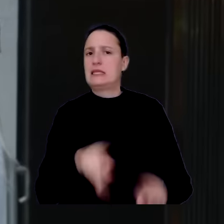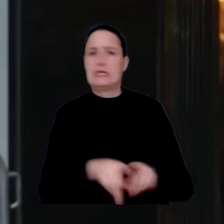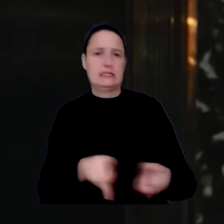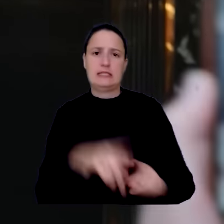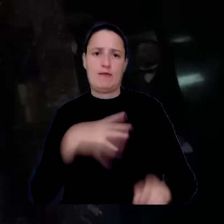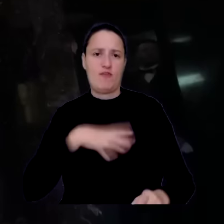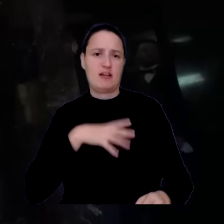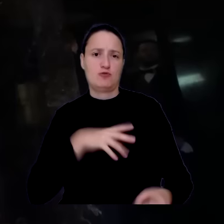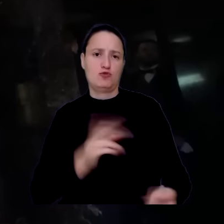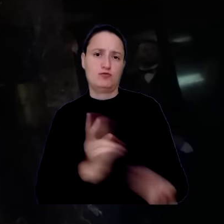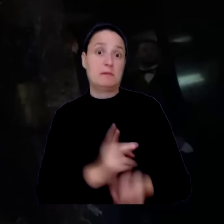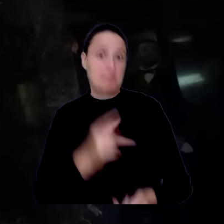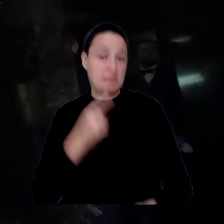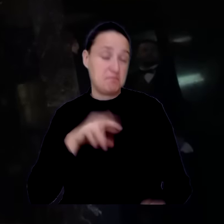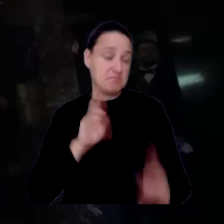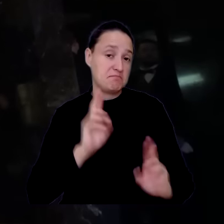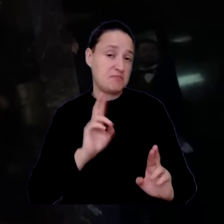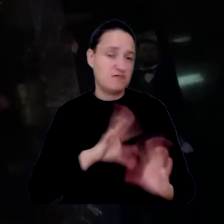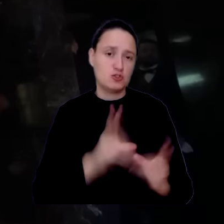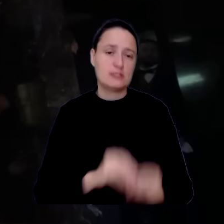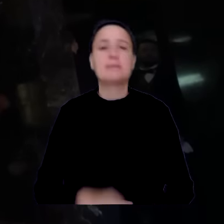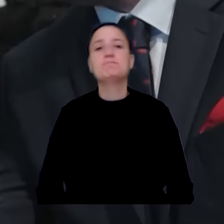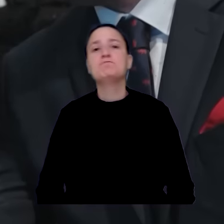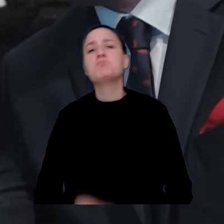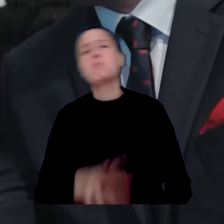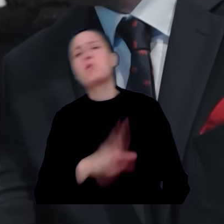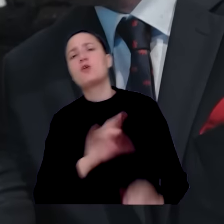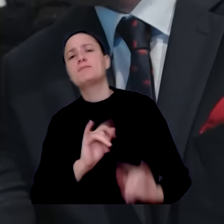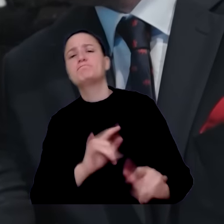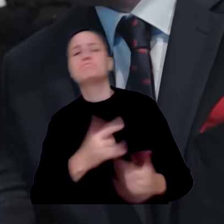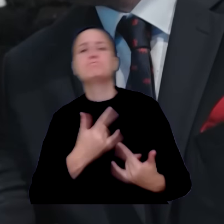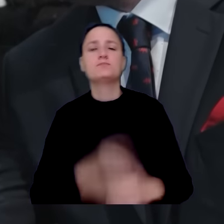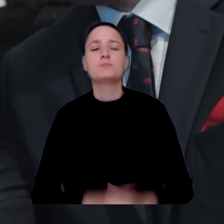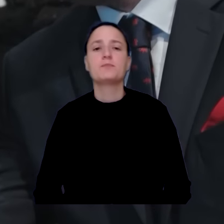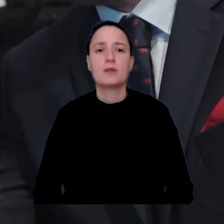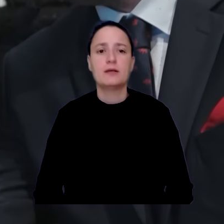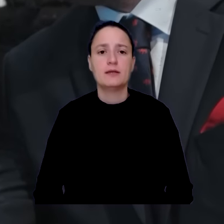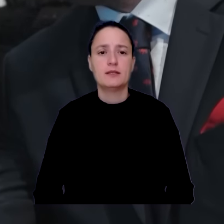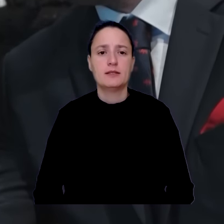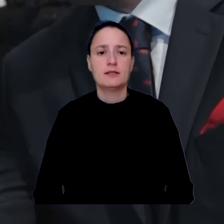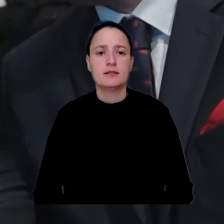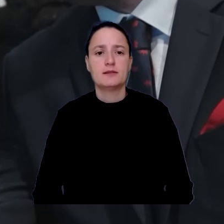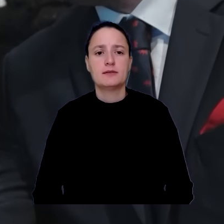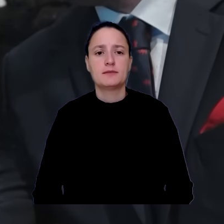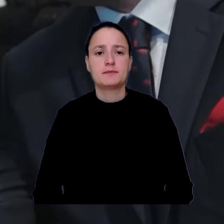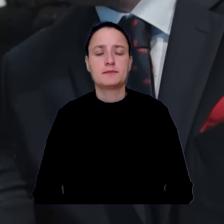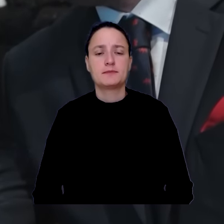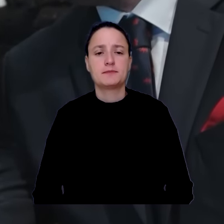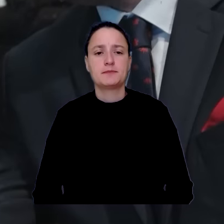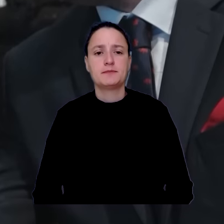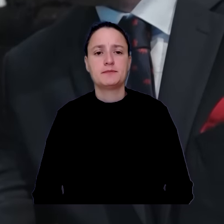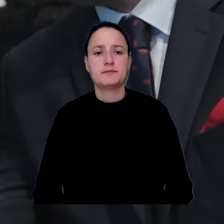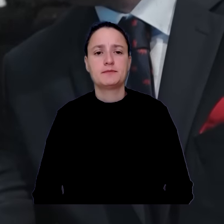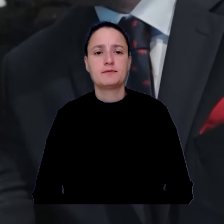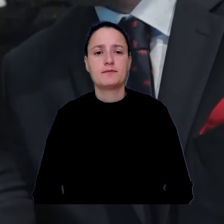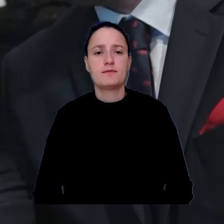dostaną wszystkie. Polacy mnie kochają, a ja kocham Polaków. President has done more for the Polish people. Here's a woman